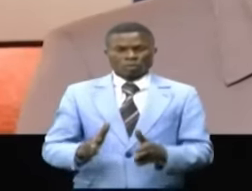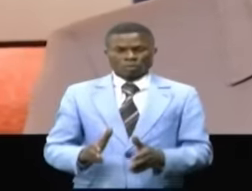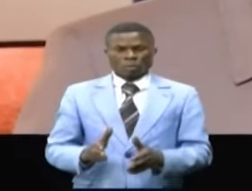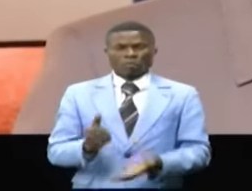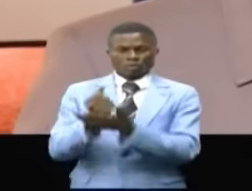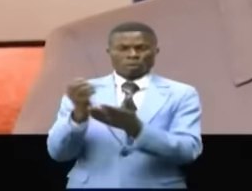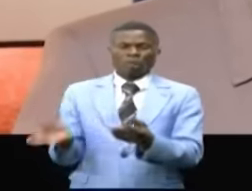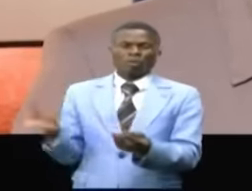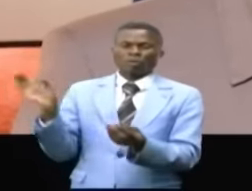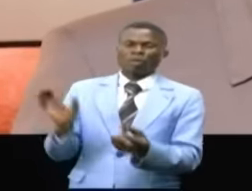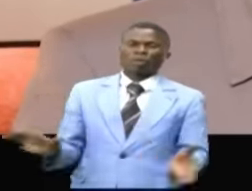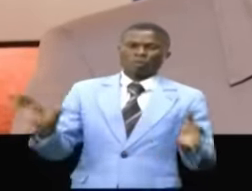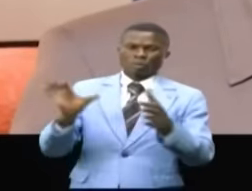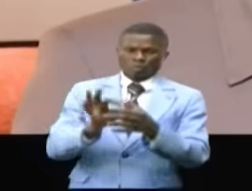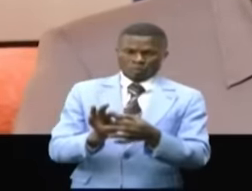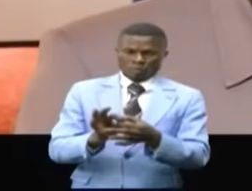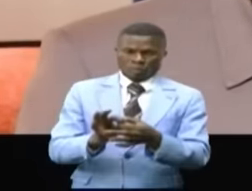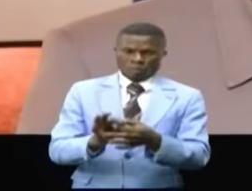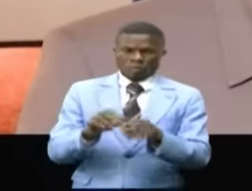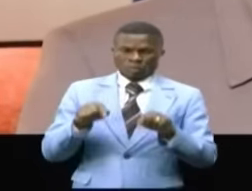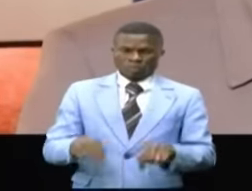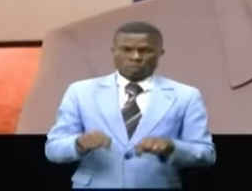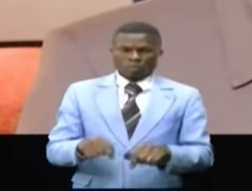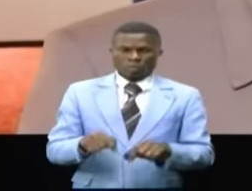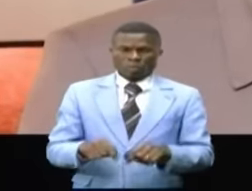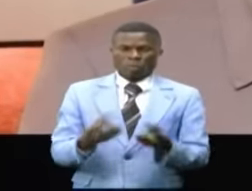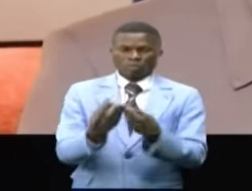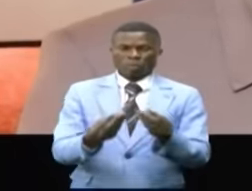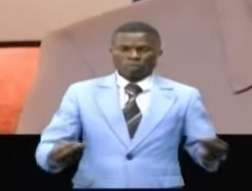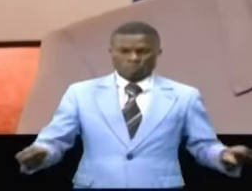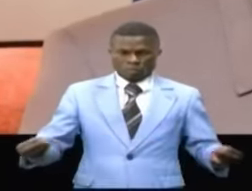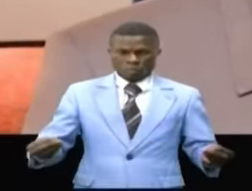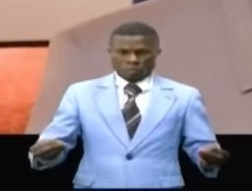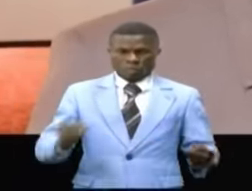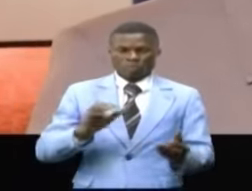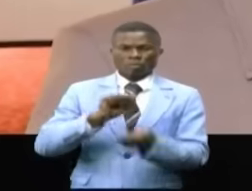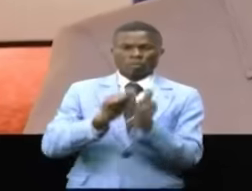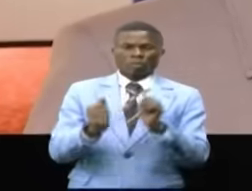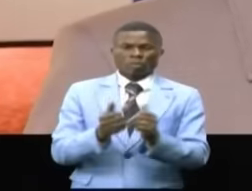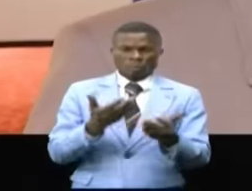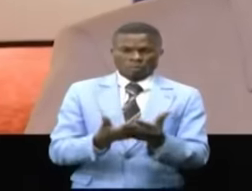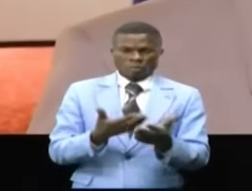associe maintenant à la résolution des problèmes